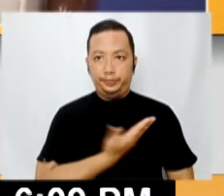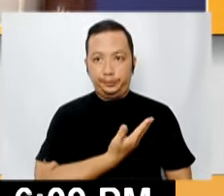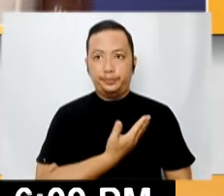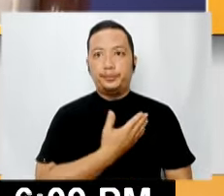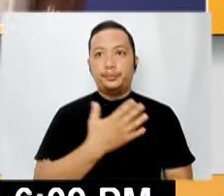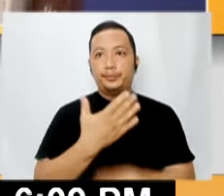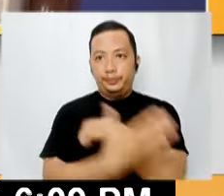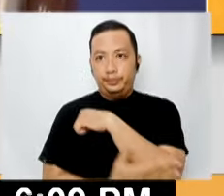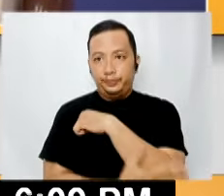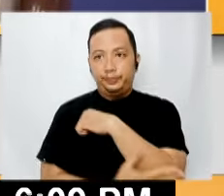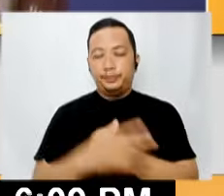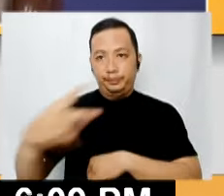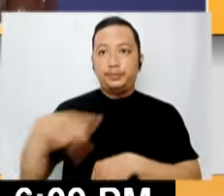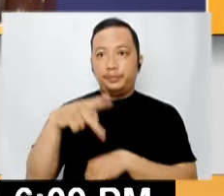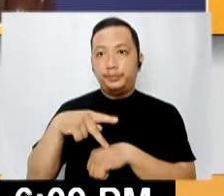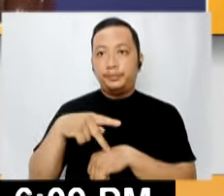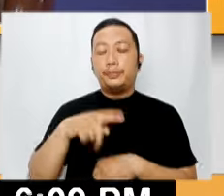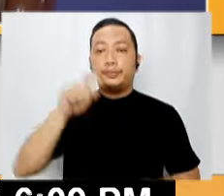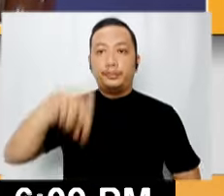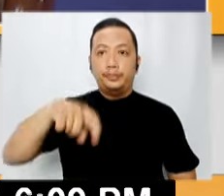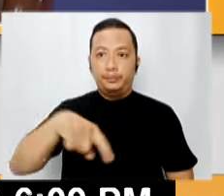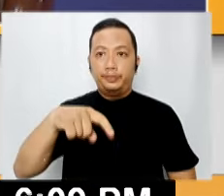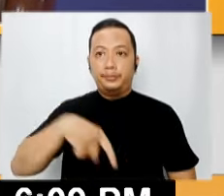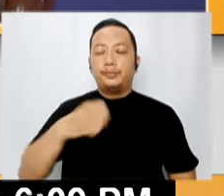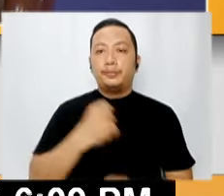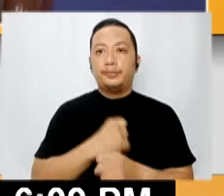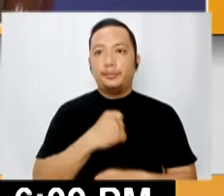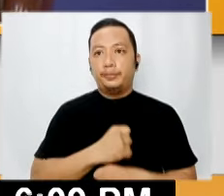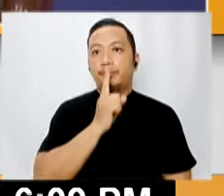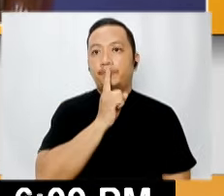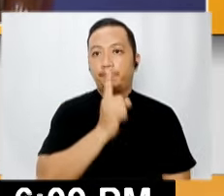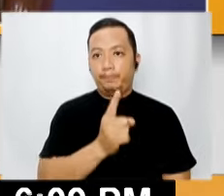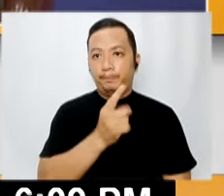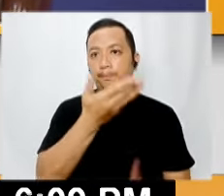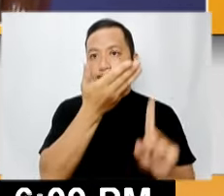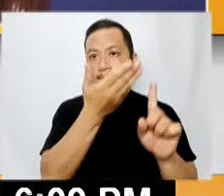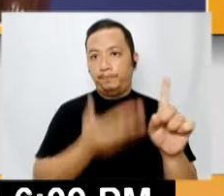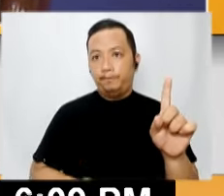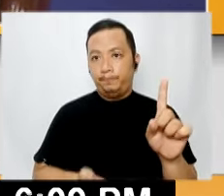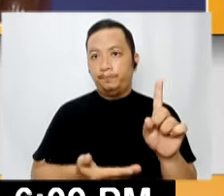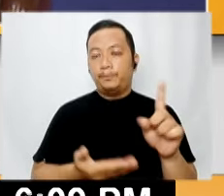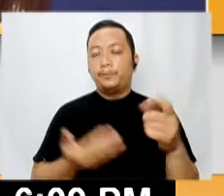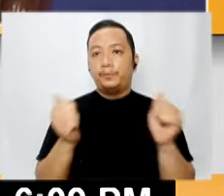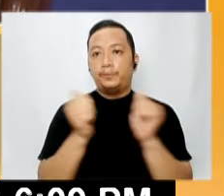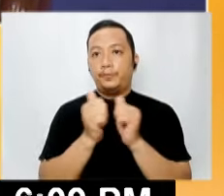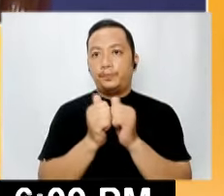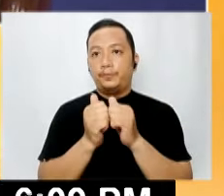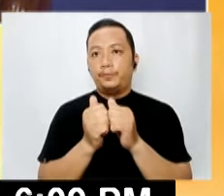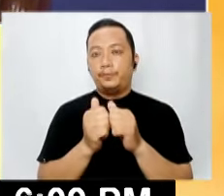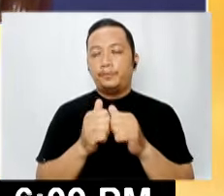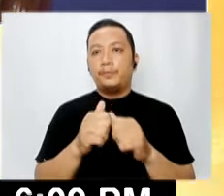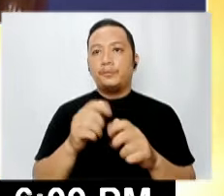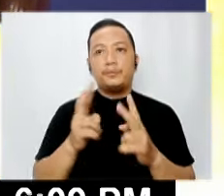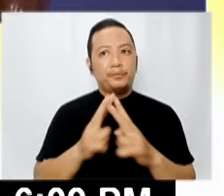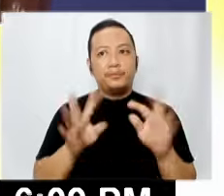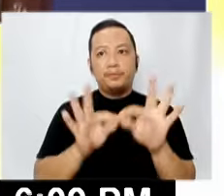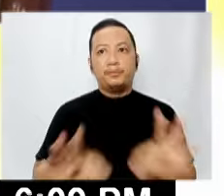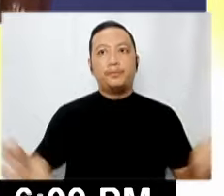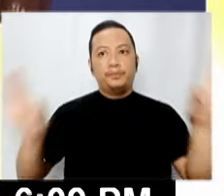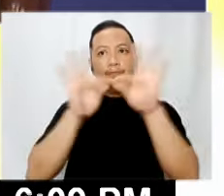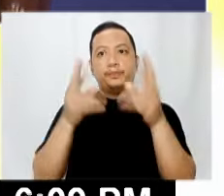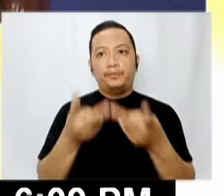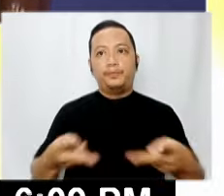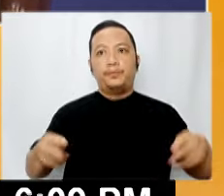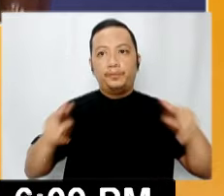natin na siguraduhin na ang isang tao na nasa isang sensitibong posisyon,